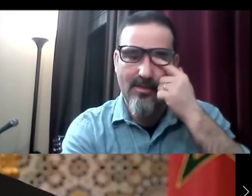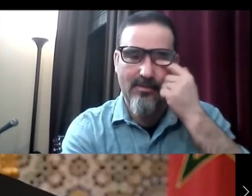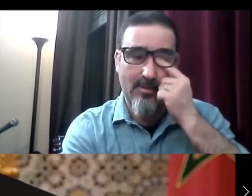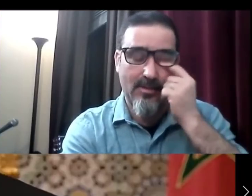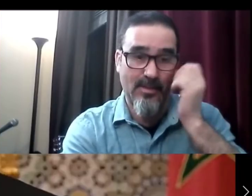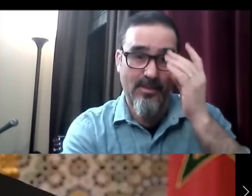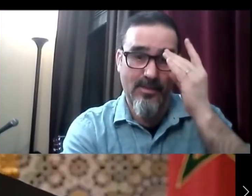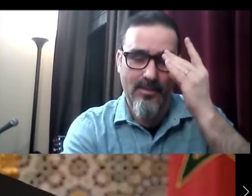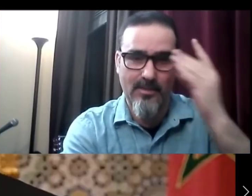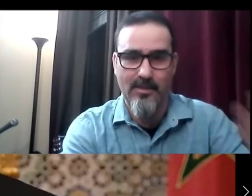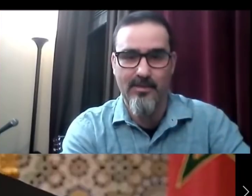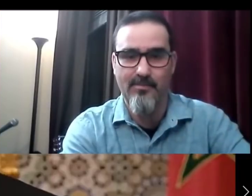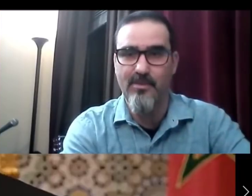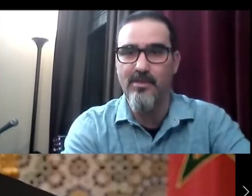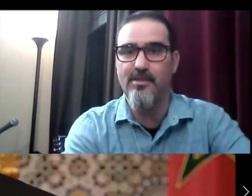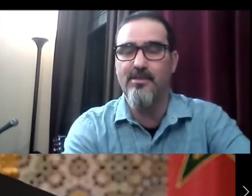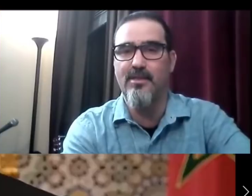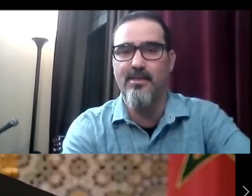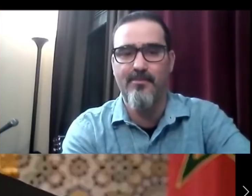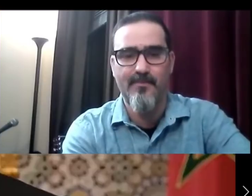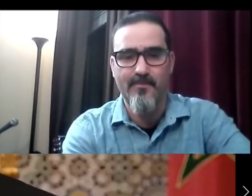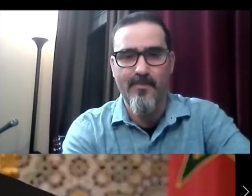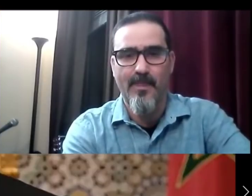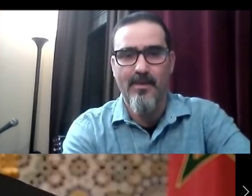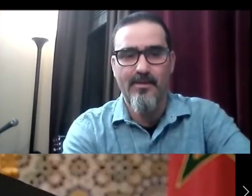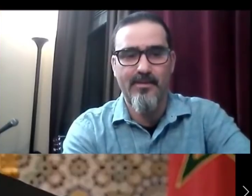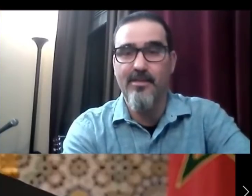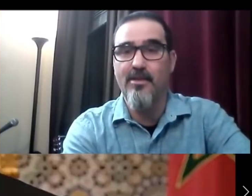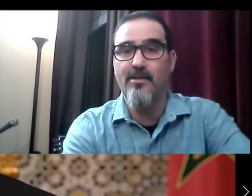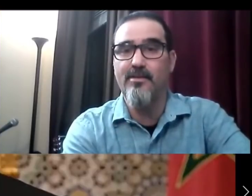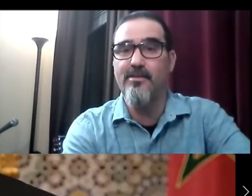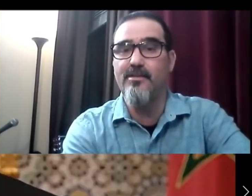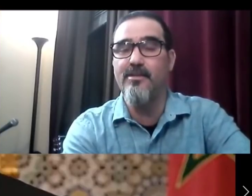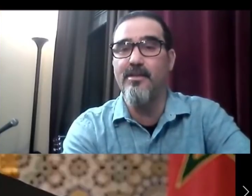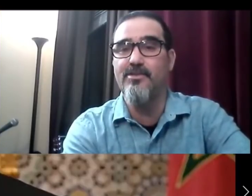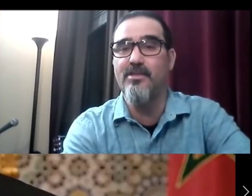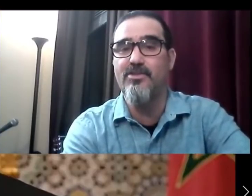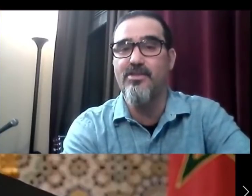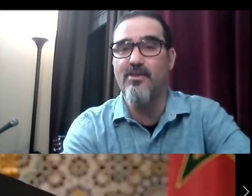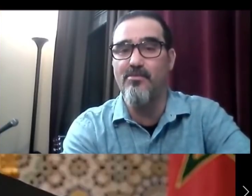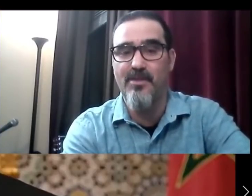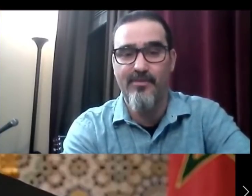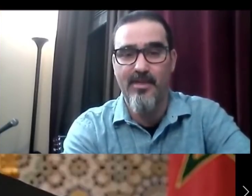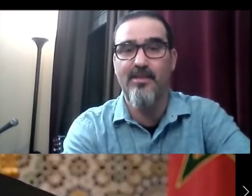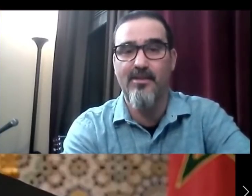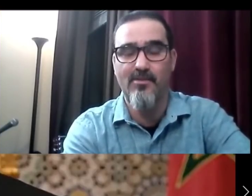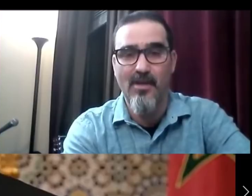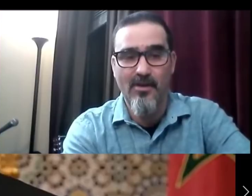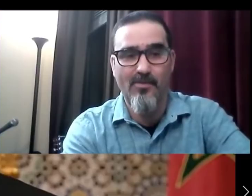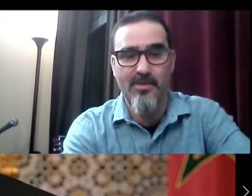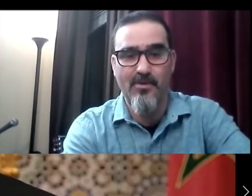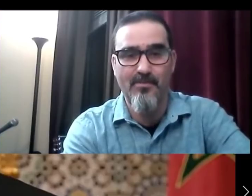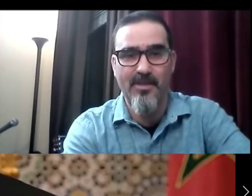المتهجي هذا عديم التعليم. لذلك هذا الشيء تيشجع الاميه في البلاد